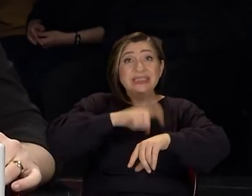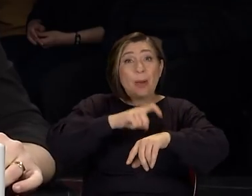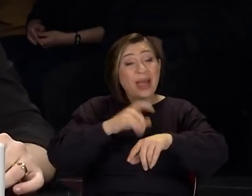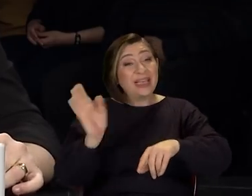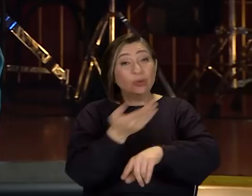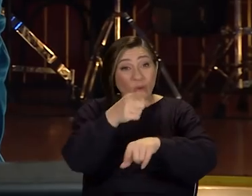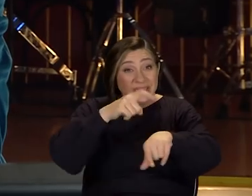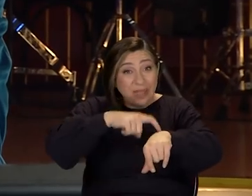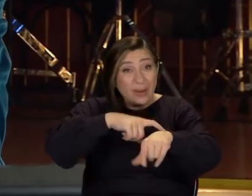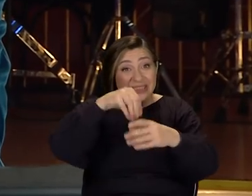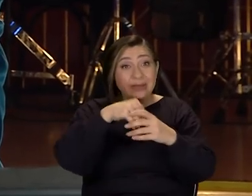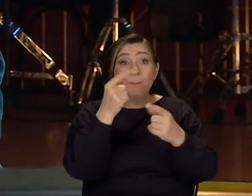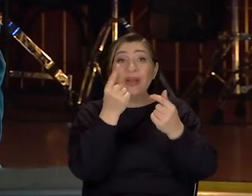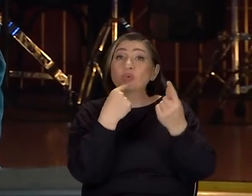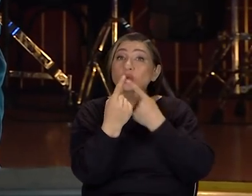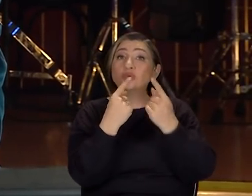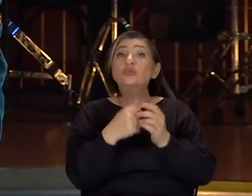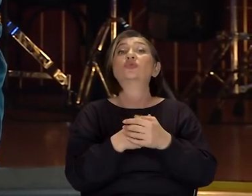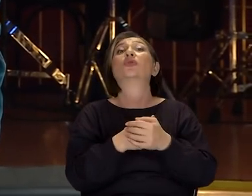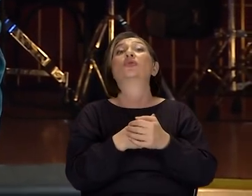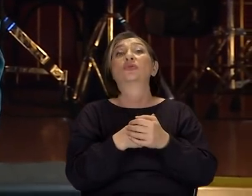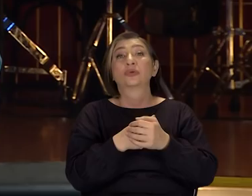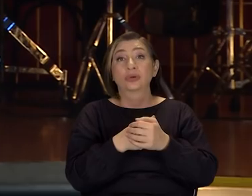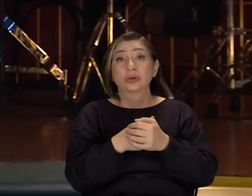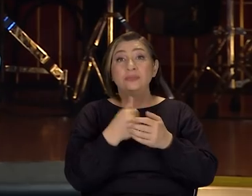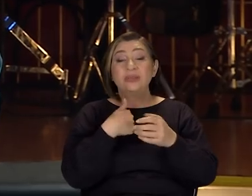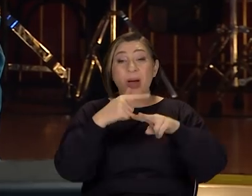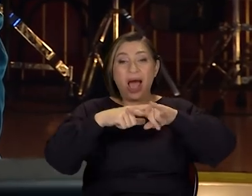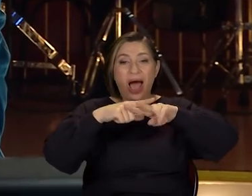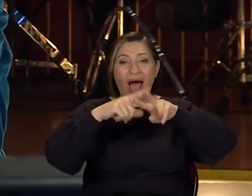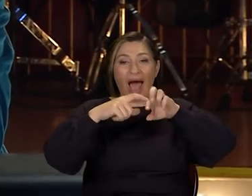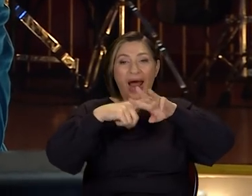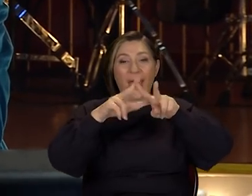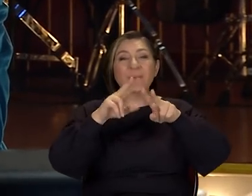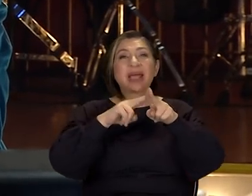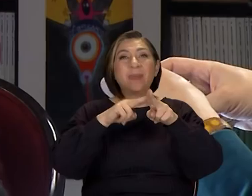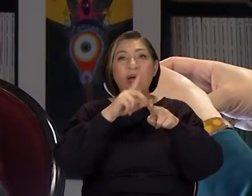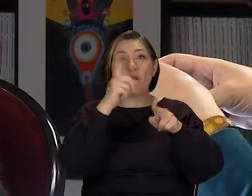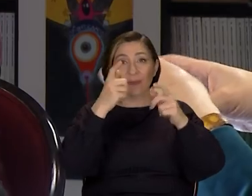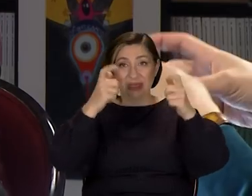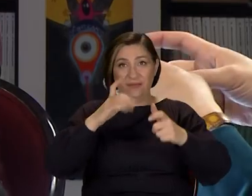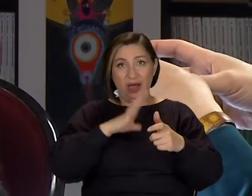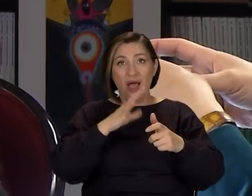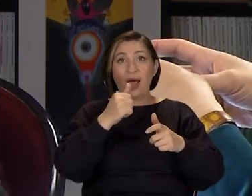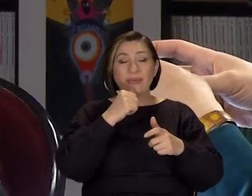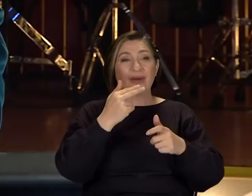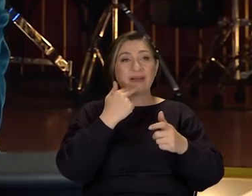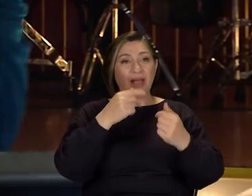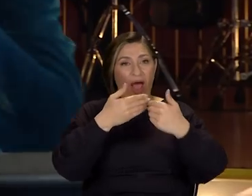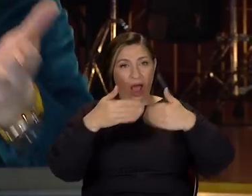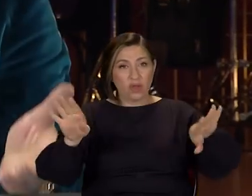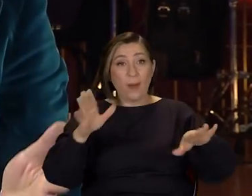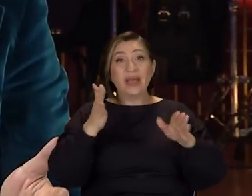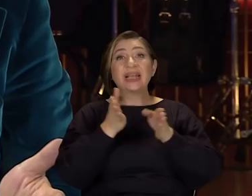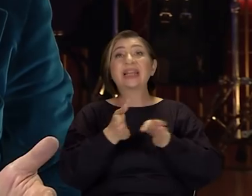geçirdik o zamanı şey yapacağız. Yok. Yok. Bizim evet. Harem Kabare'de öyle bir sahne var. Adamla kadın ayrılıyorlar